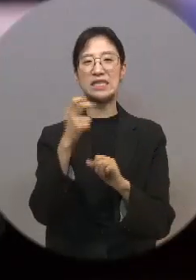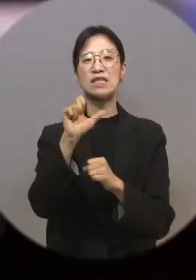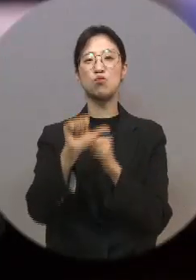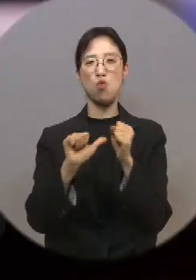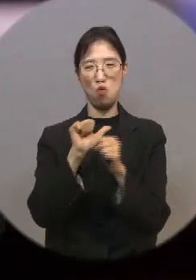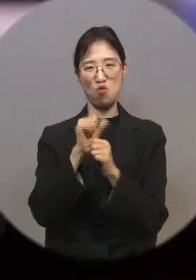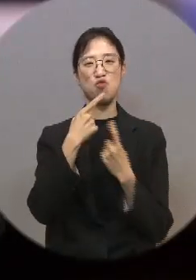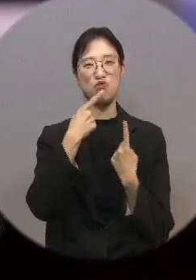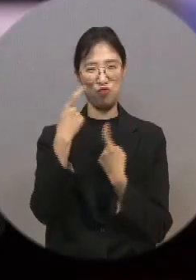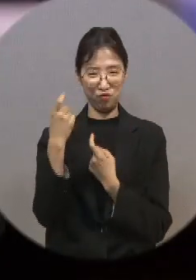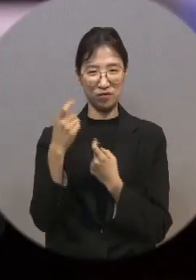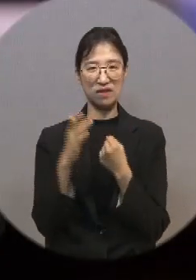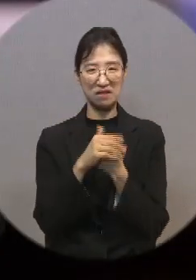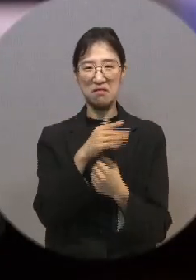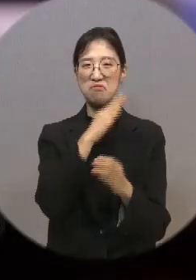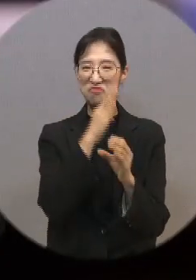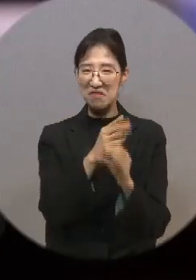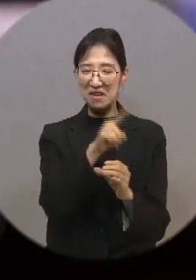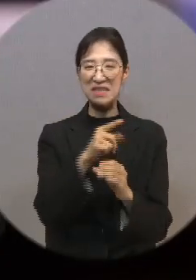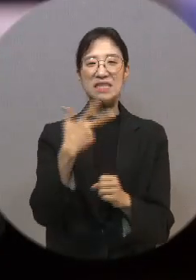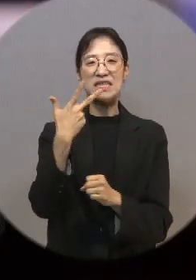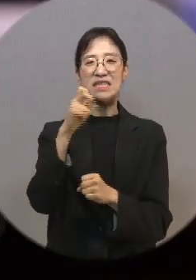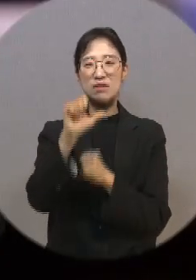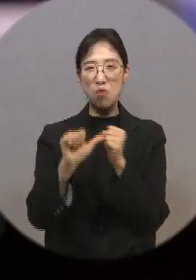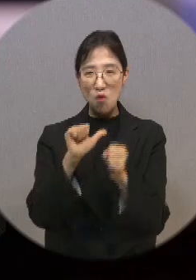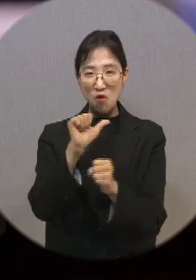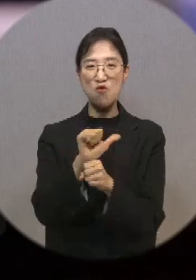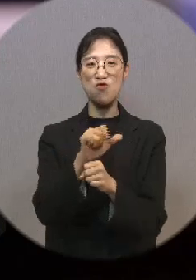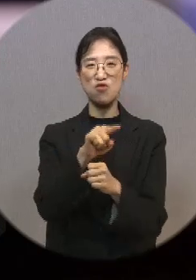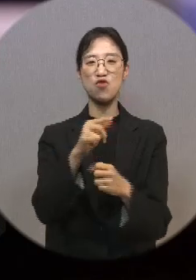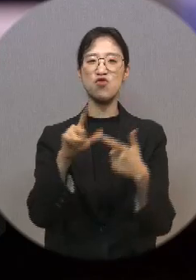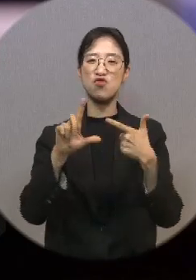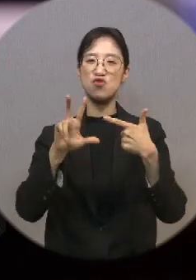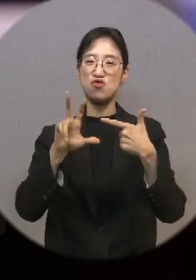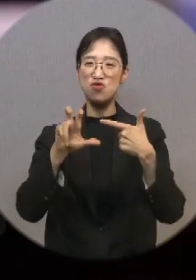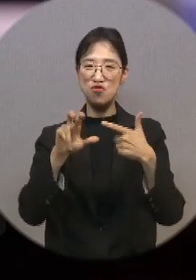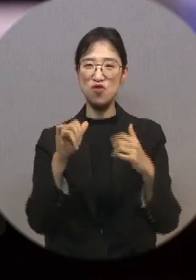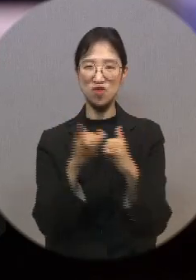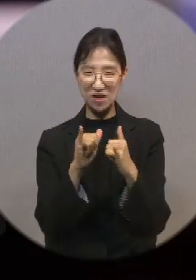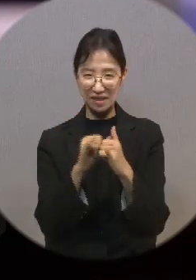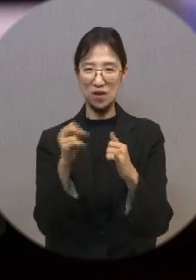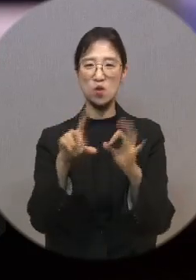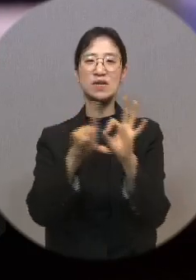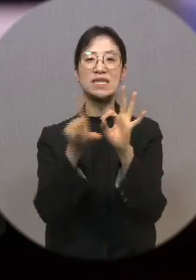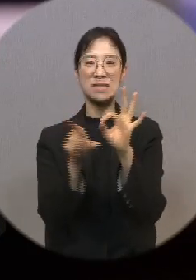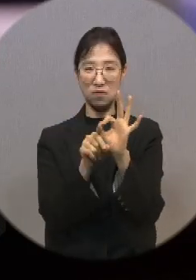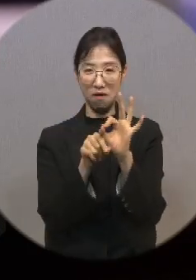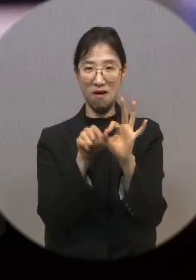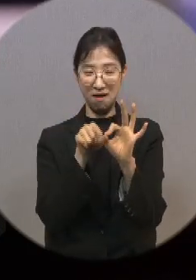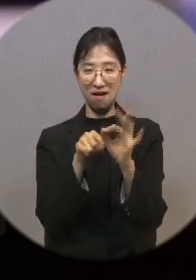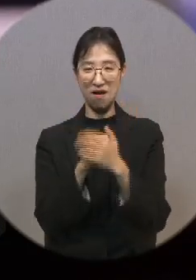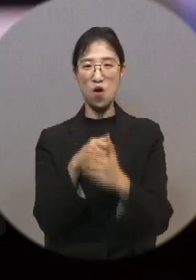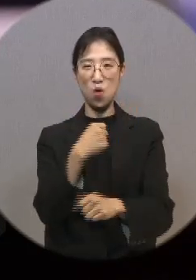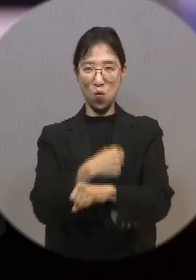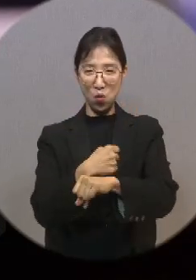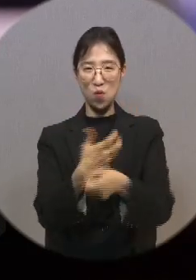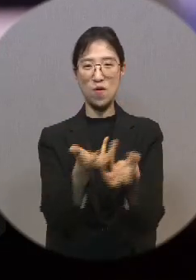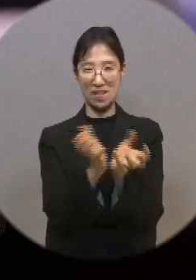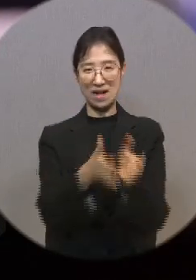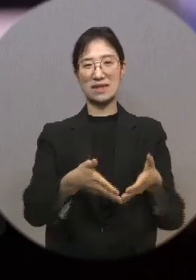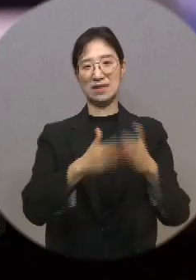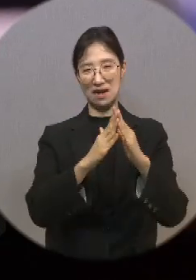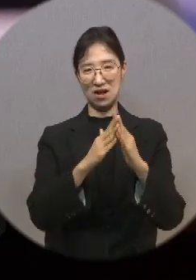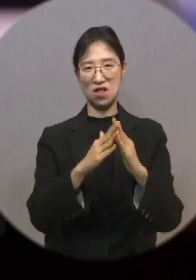북한에게는 아주 중요한 이제 행사가 75주년 된 그 6.25 전쟁하고 이 10월에 있을 그 노동당 창건